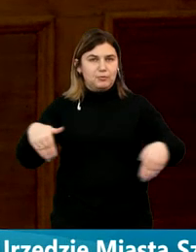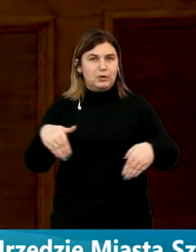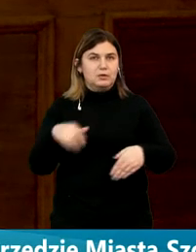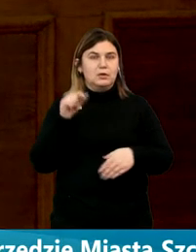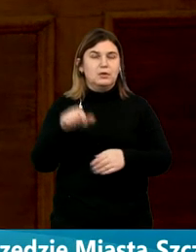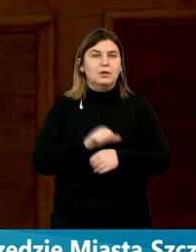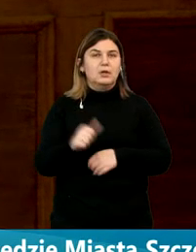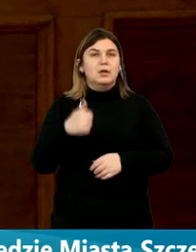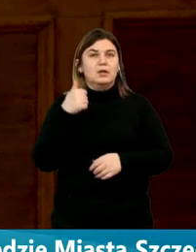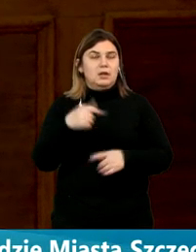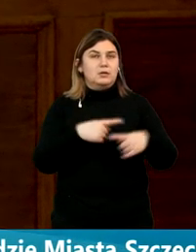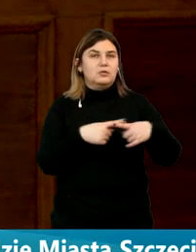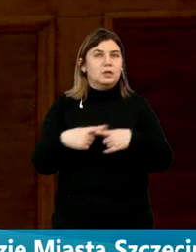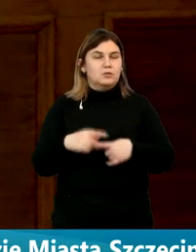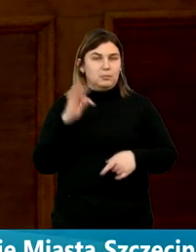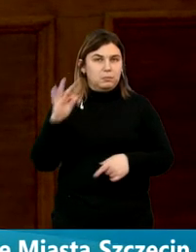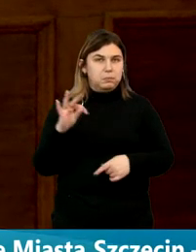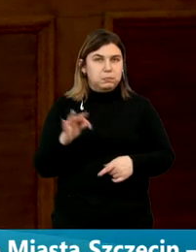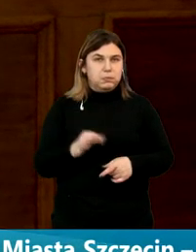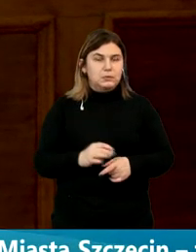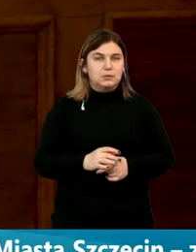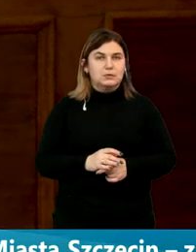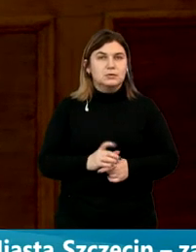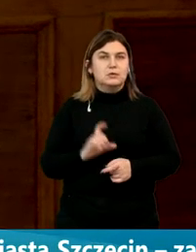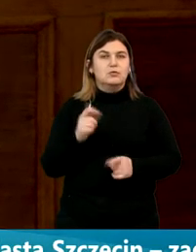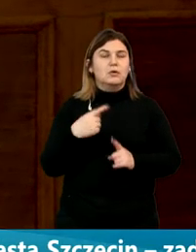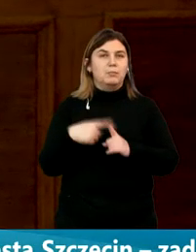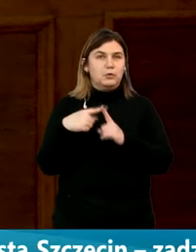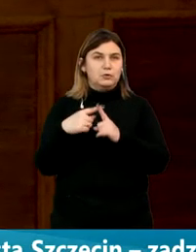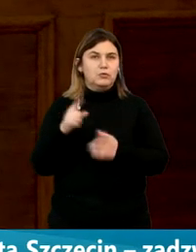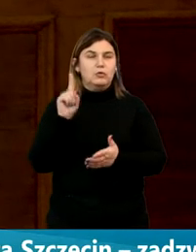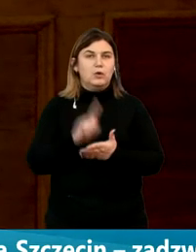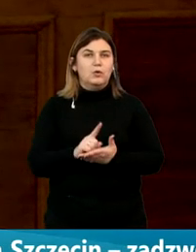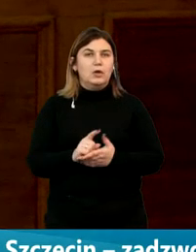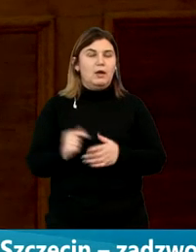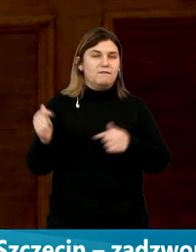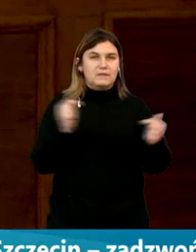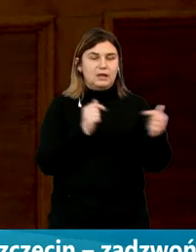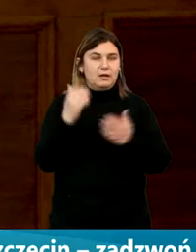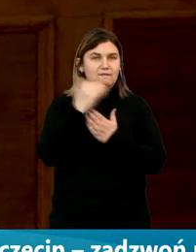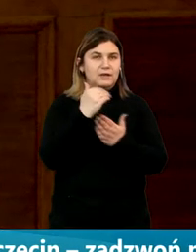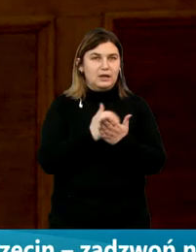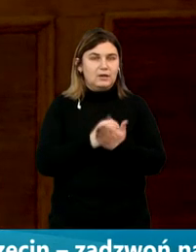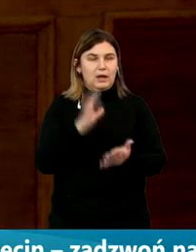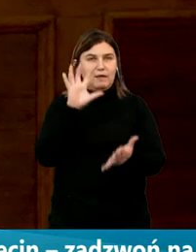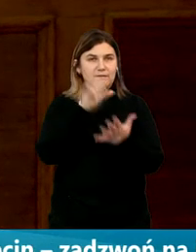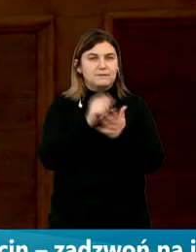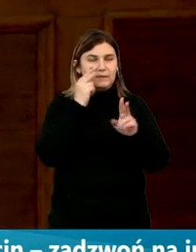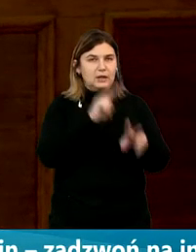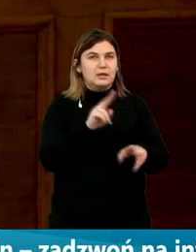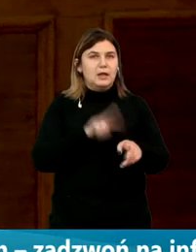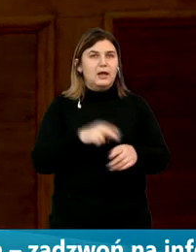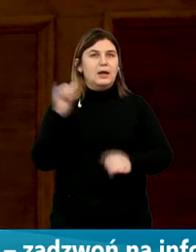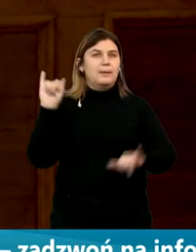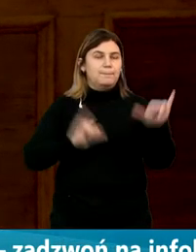gestii jednej ze spółek. Co jest pozytywne, to to, że udało nam się wynegocjować warunki dzierżawy na imprezy, a